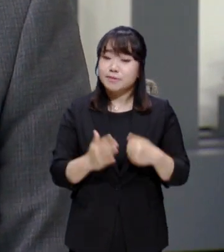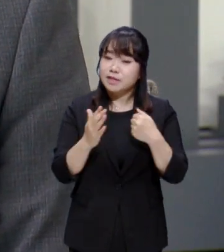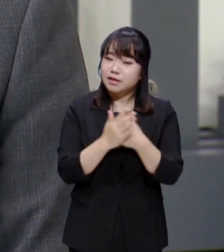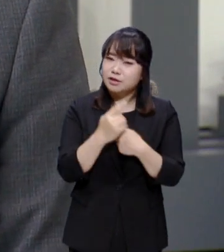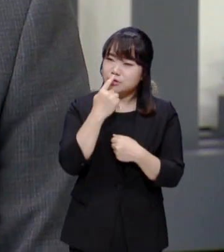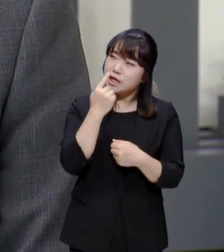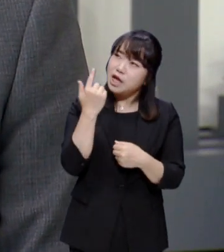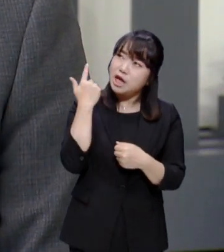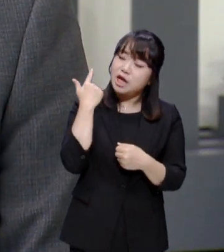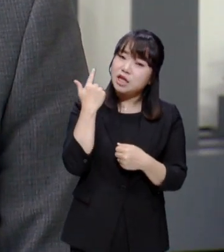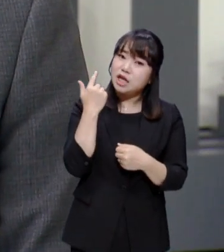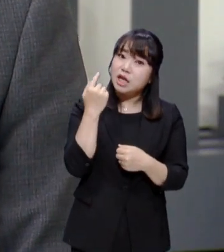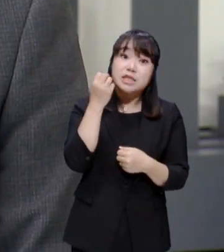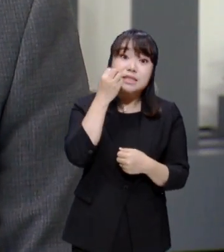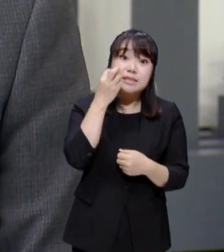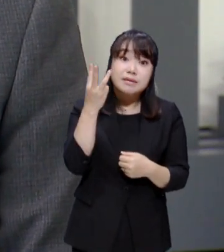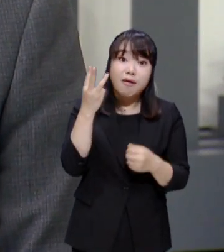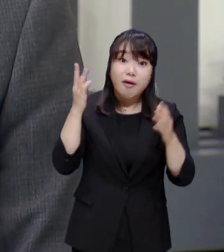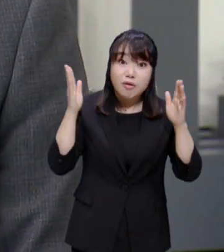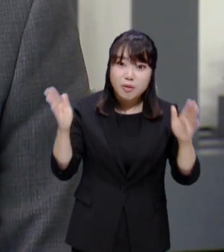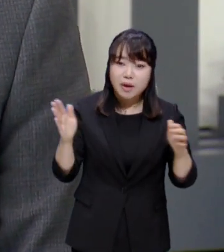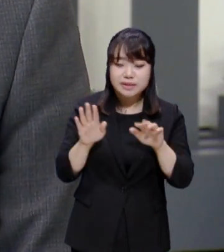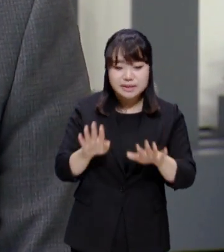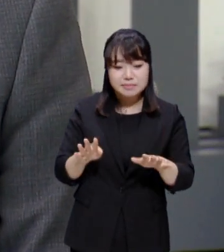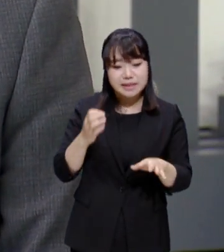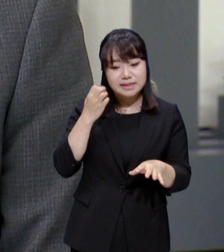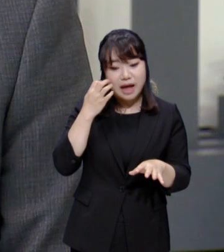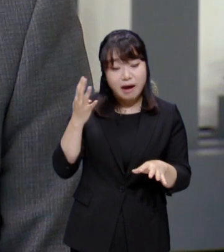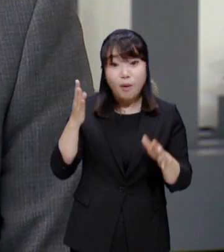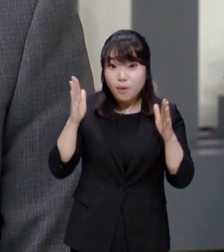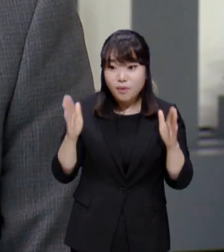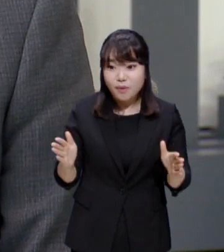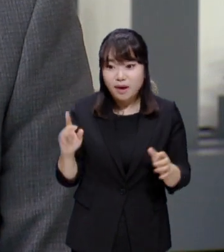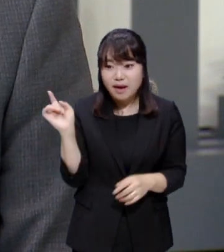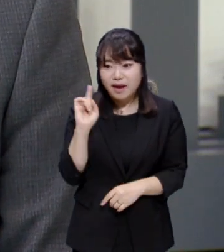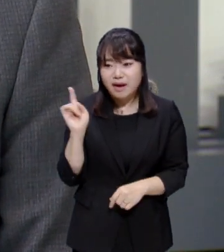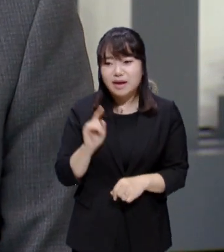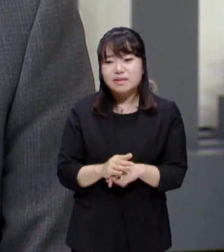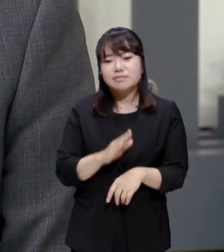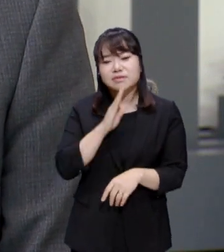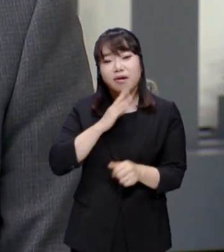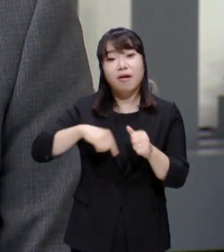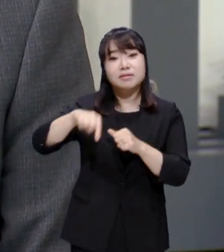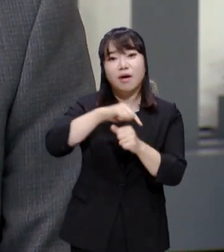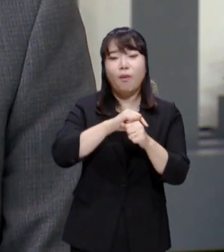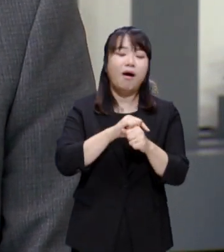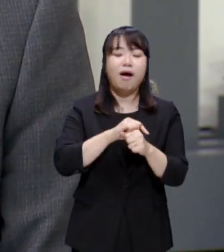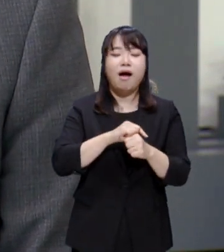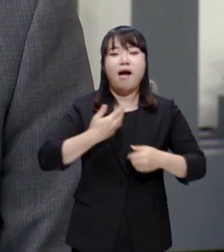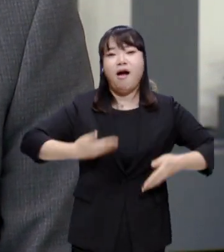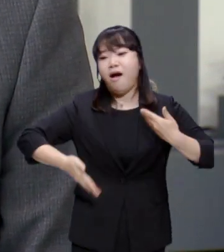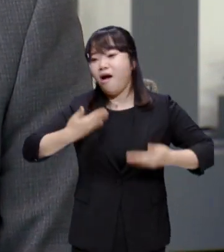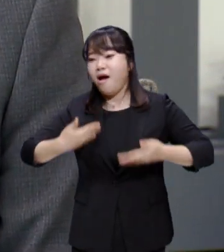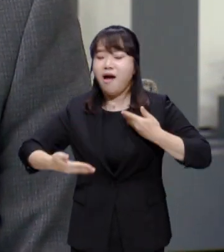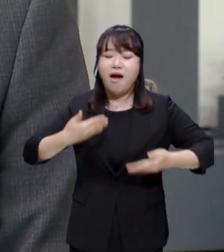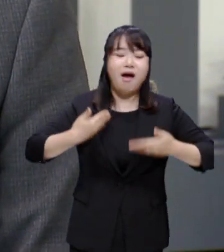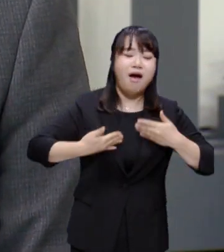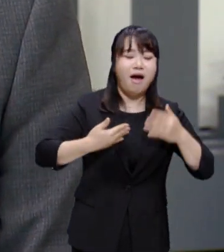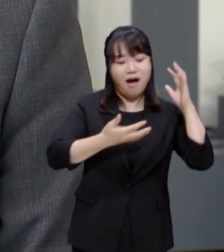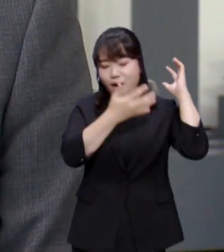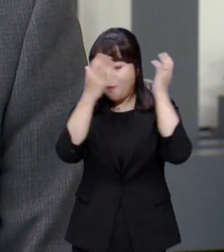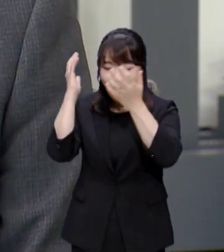그래서 뭐 지난 석 달 넘어서 한 4개월쯤 되는데 정말 어떻게 왔는지 모를 정도로 정말